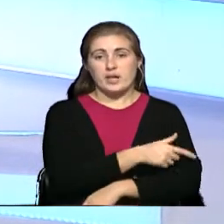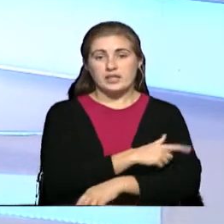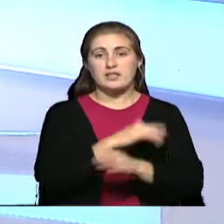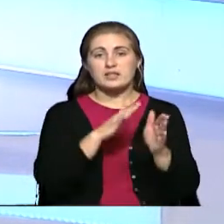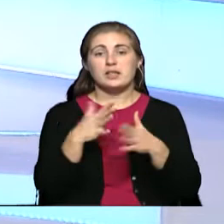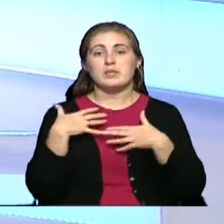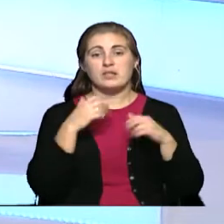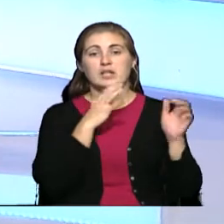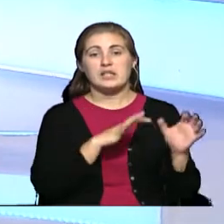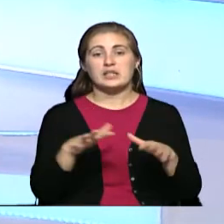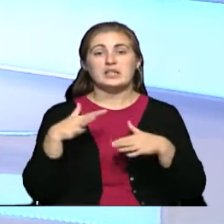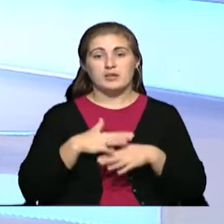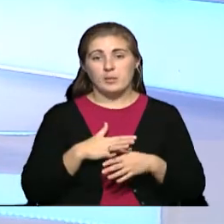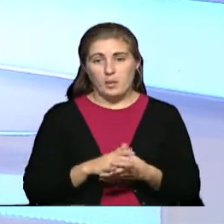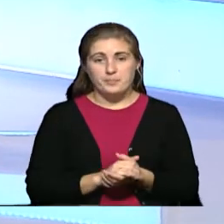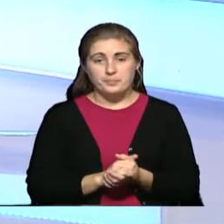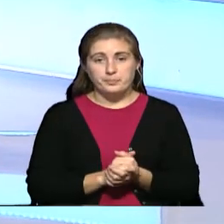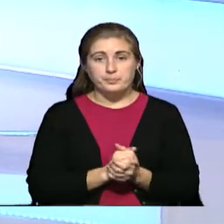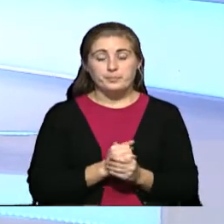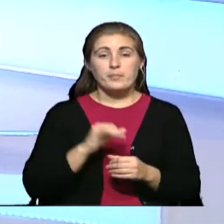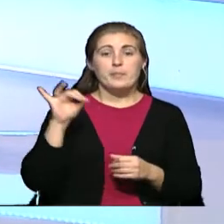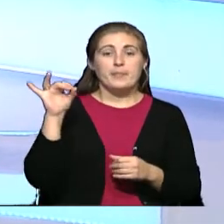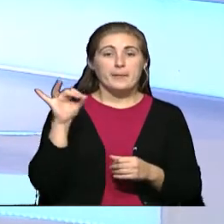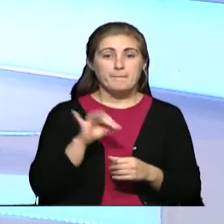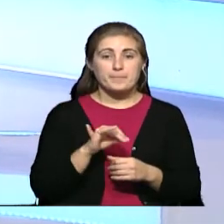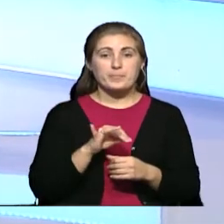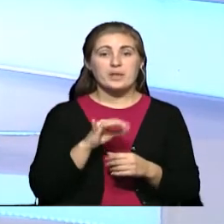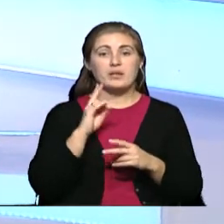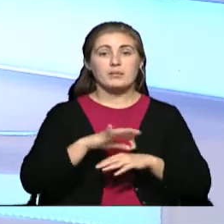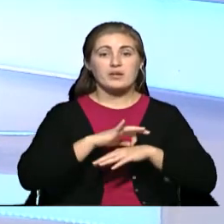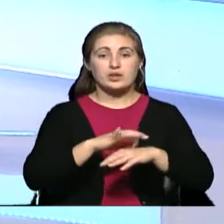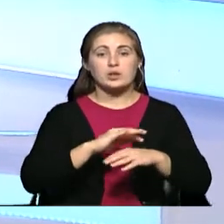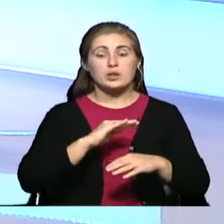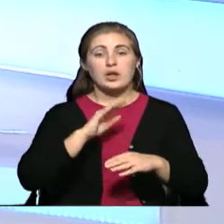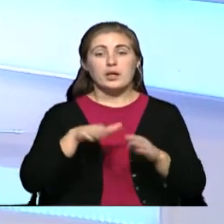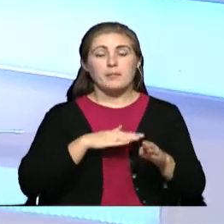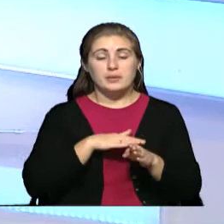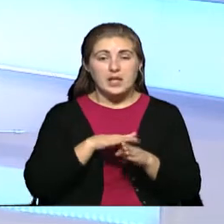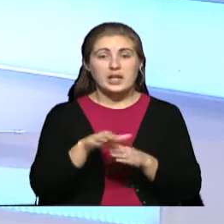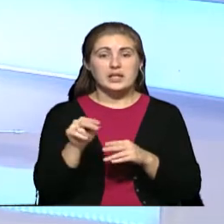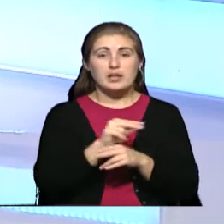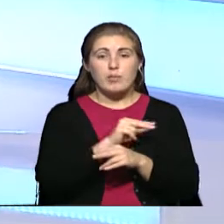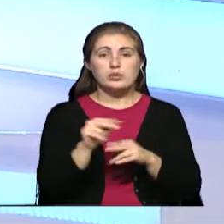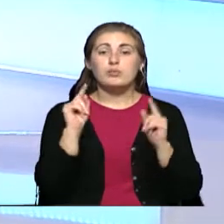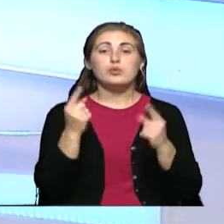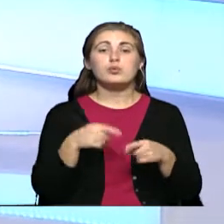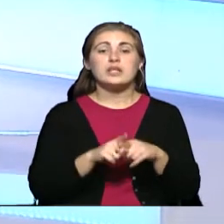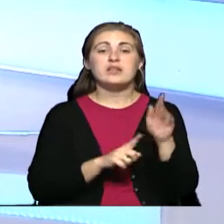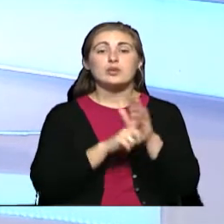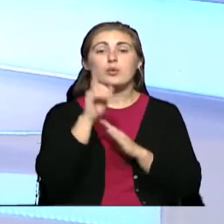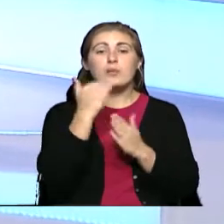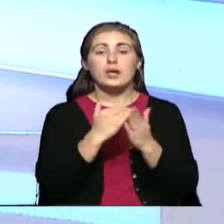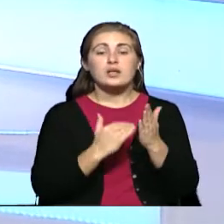системе здравоохранения Крыма. И проведение капитальных ремонтов, почему оно заведено, скажем так, в